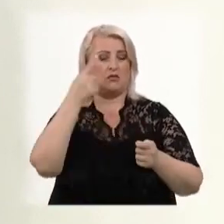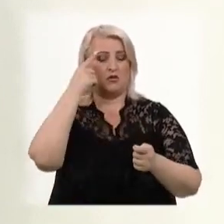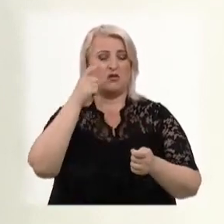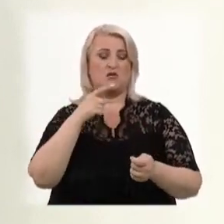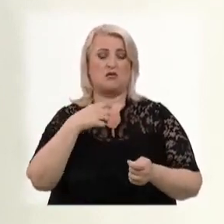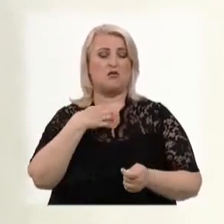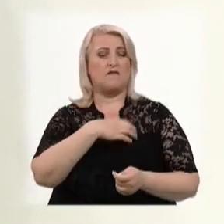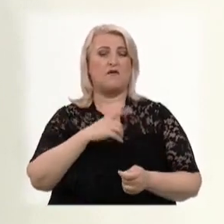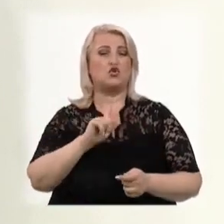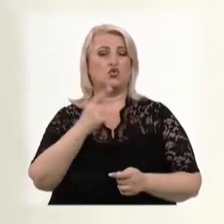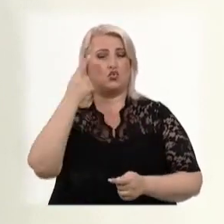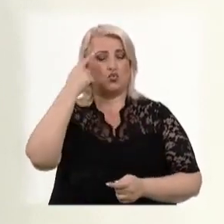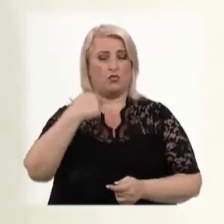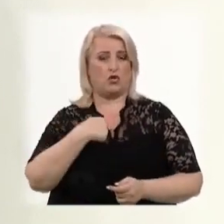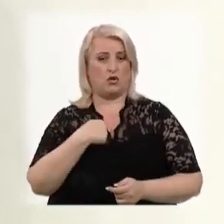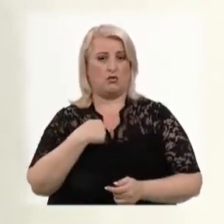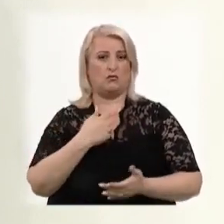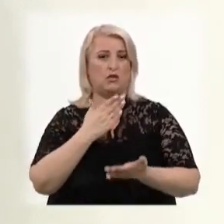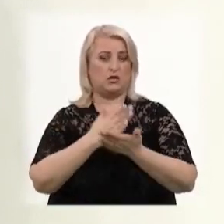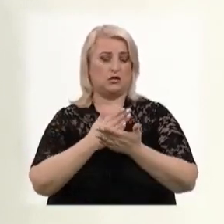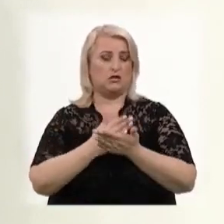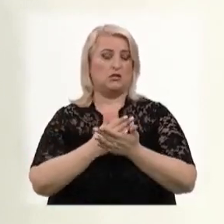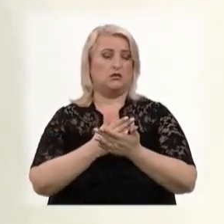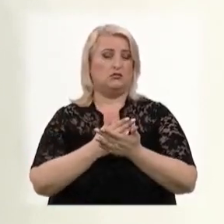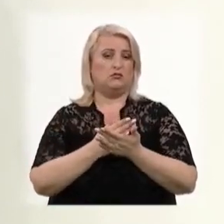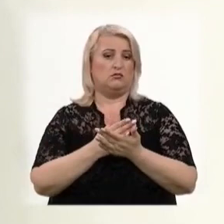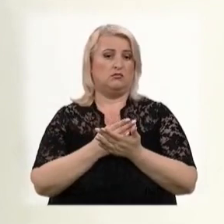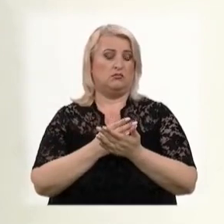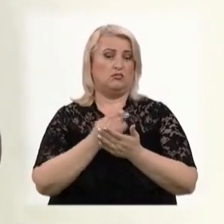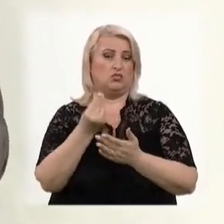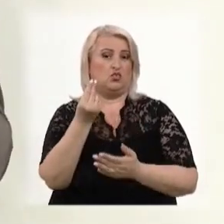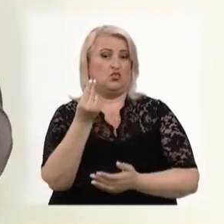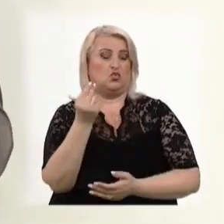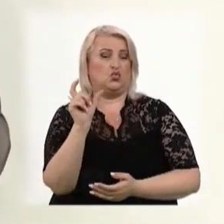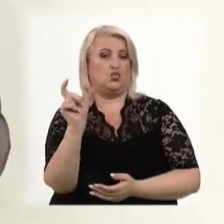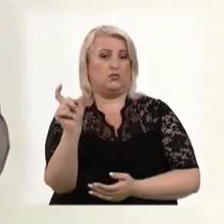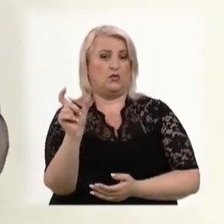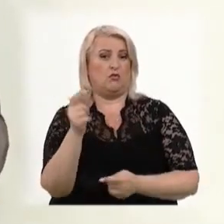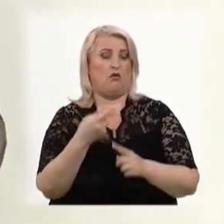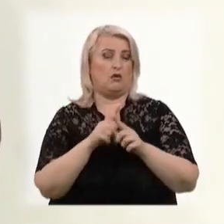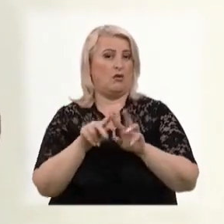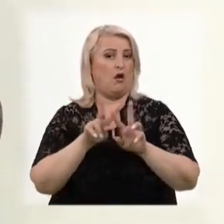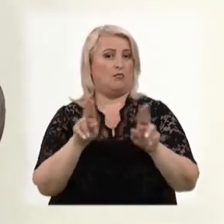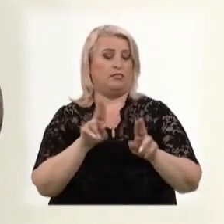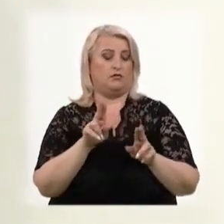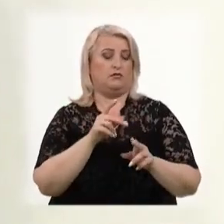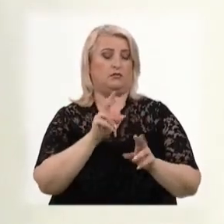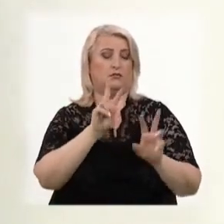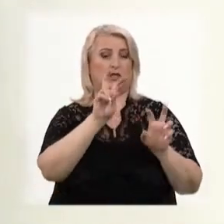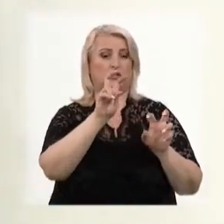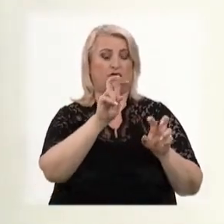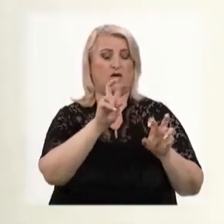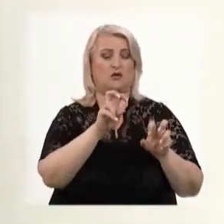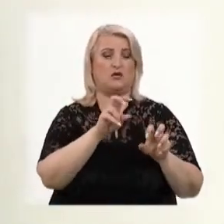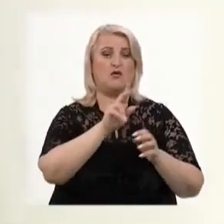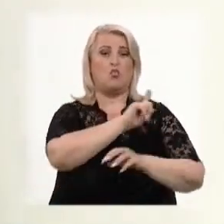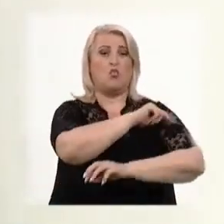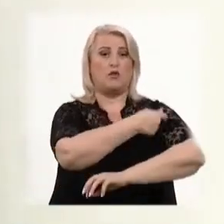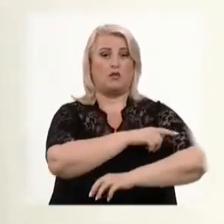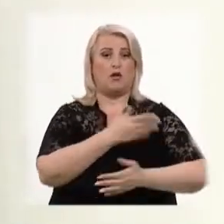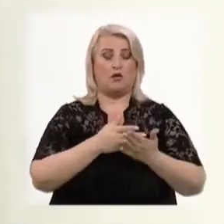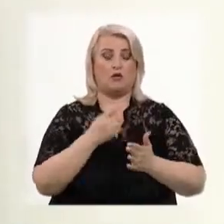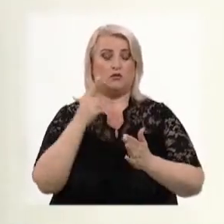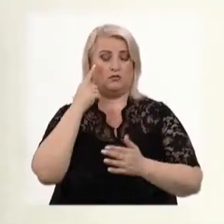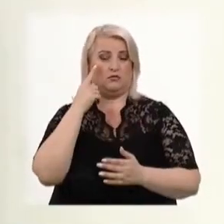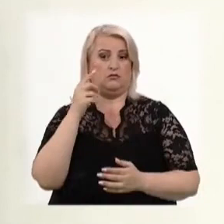contează ce cred eu există o cifră această cifră este ca un de zbor la medic și dacă pasul este 30 eu